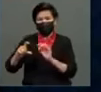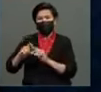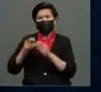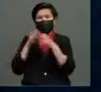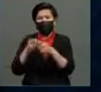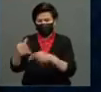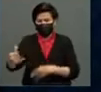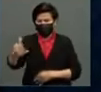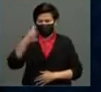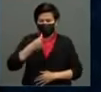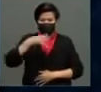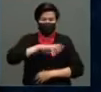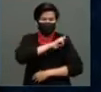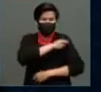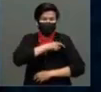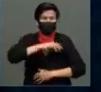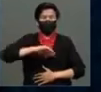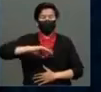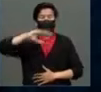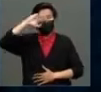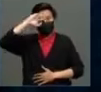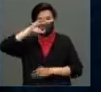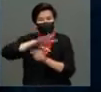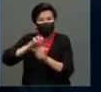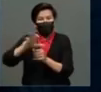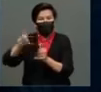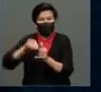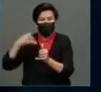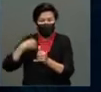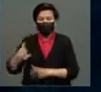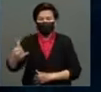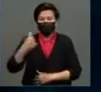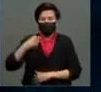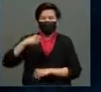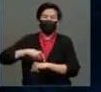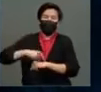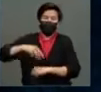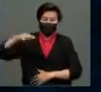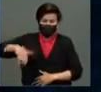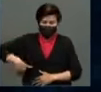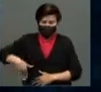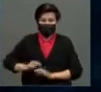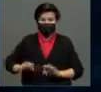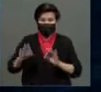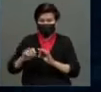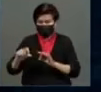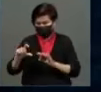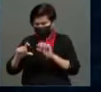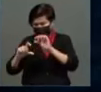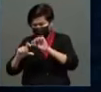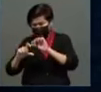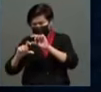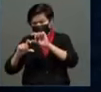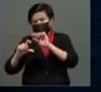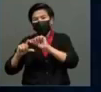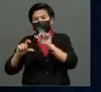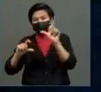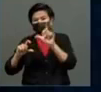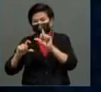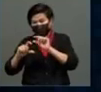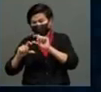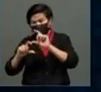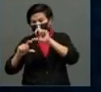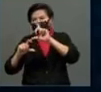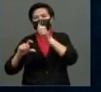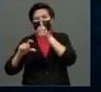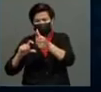ายความว่าเขาป่วยแล้วเขาค่อยเดินเข้ามาหาเรานั้นอันนั้นจะช้าไปเพราะฉะนั้นเข้าใจตรงกันนะครับว่าถึงตัวเลขจะสูง